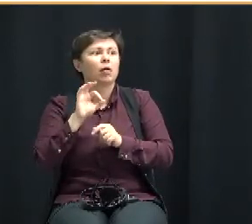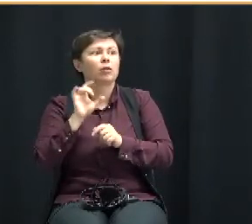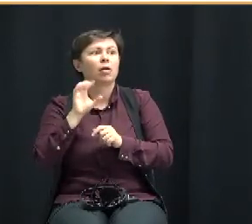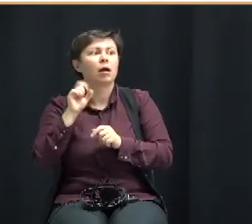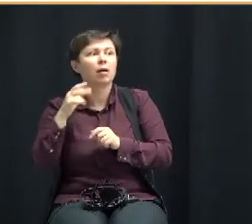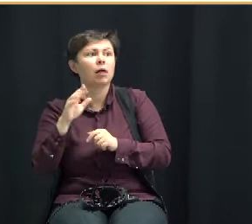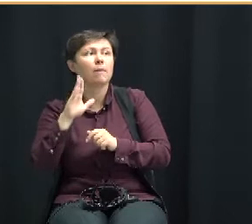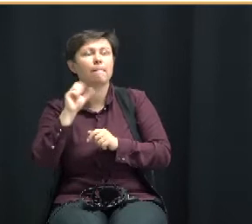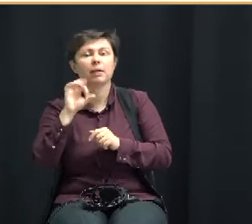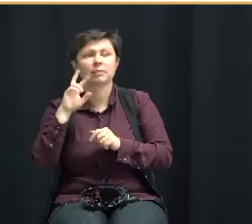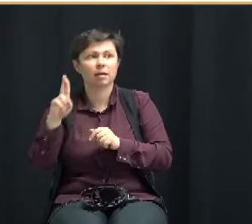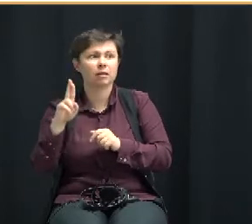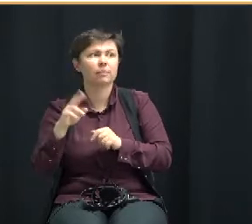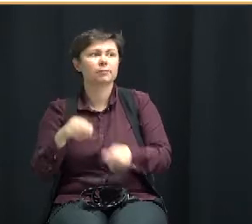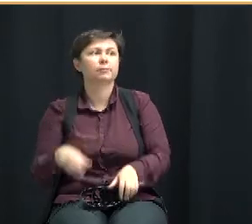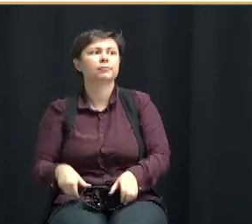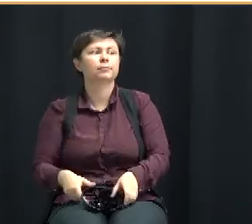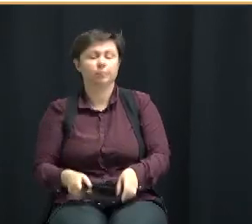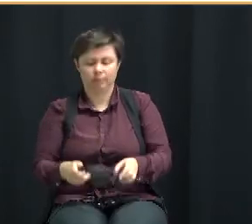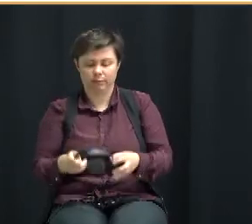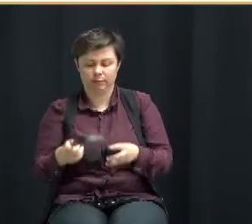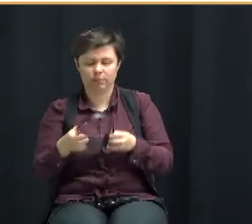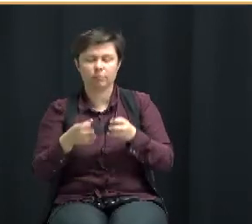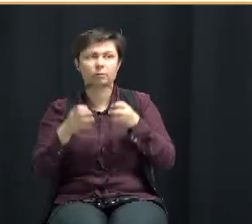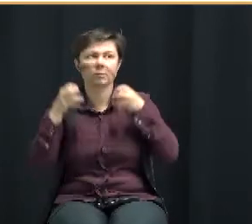Ony, Ada and Buster. Welcome.